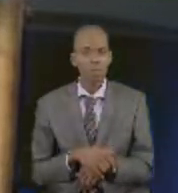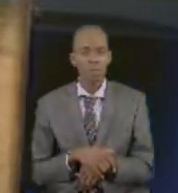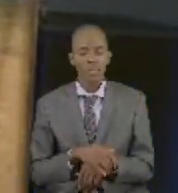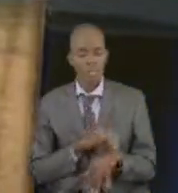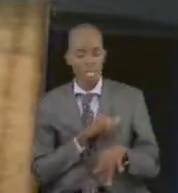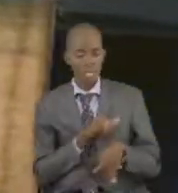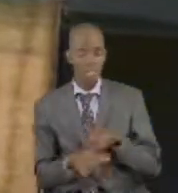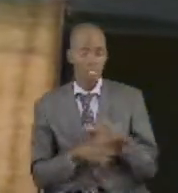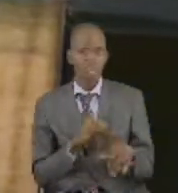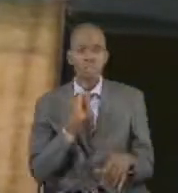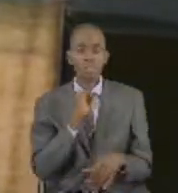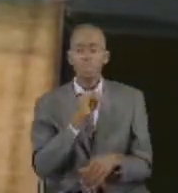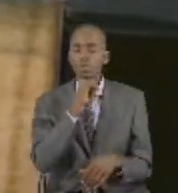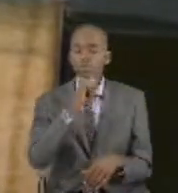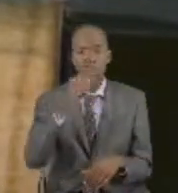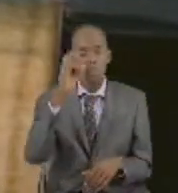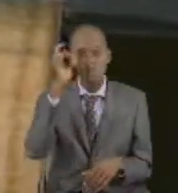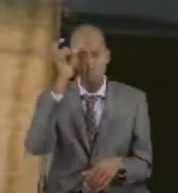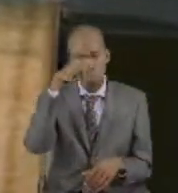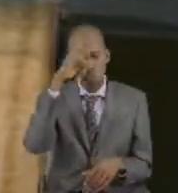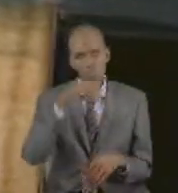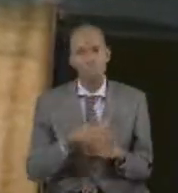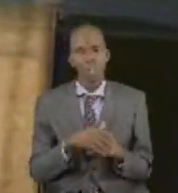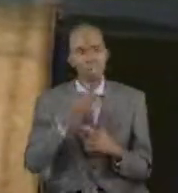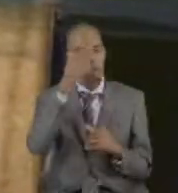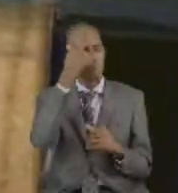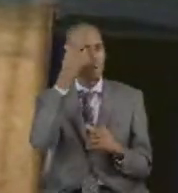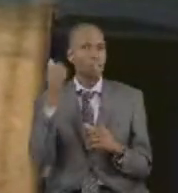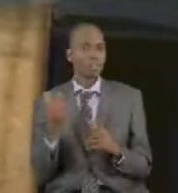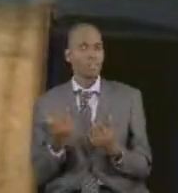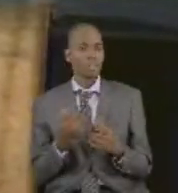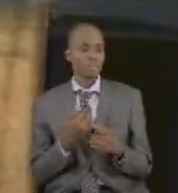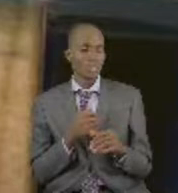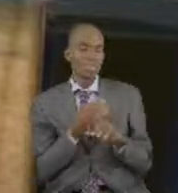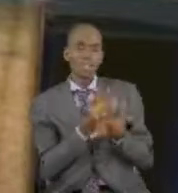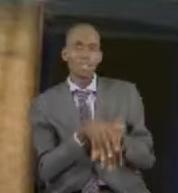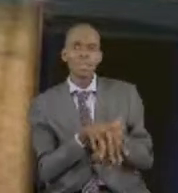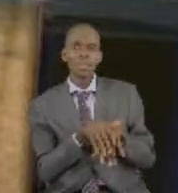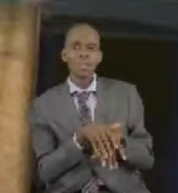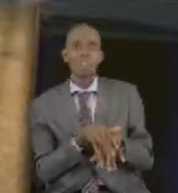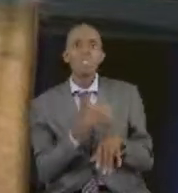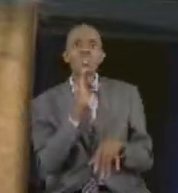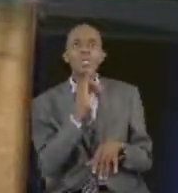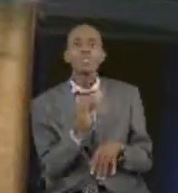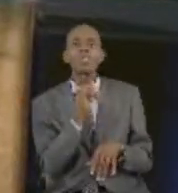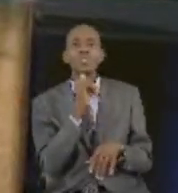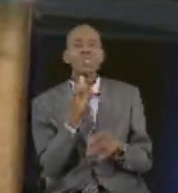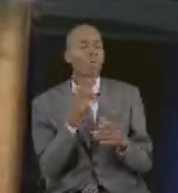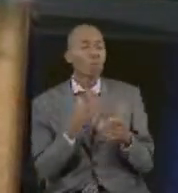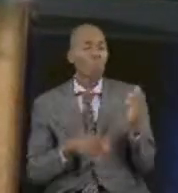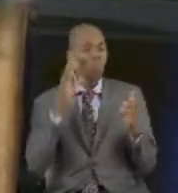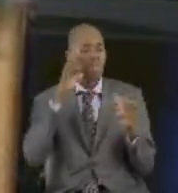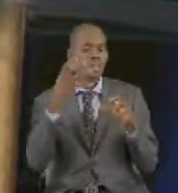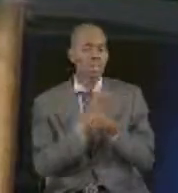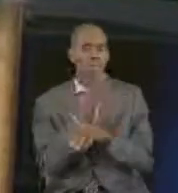La déception, la tromperie, ce n'est pas de la sagesse. Parce que la tromperie n'est pas la sagesse qui vous amènera au